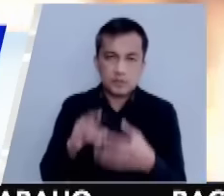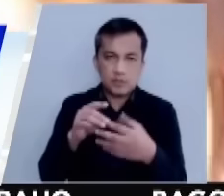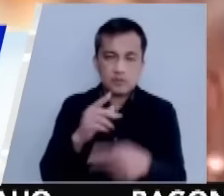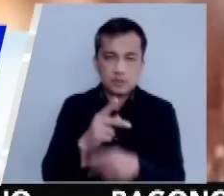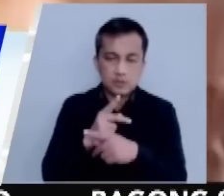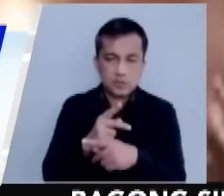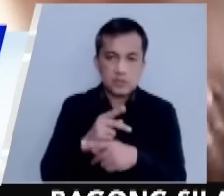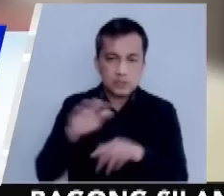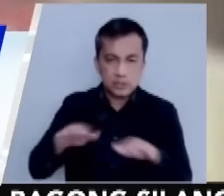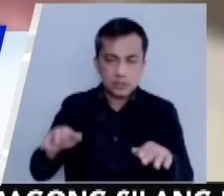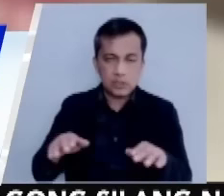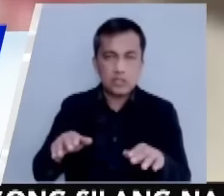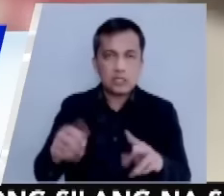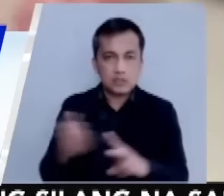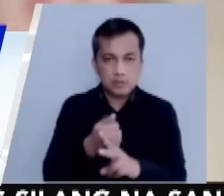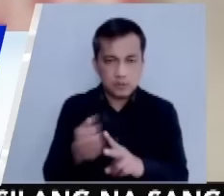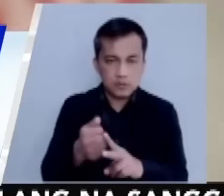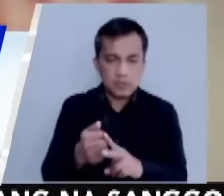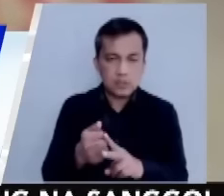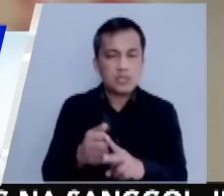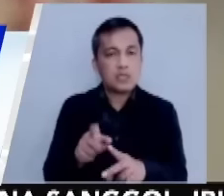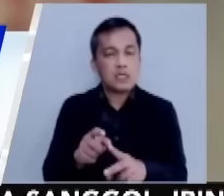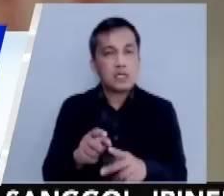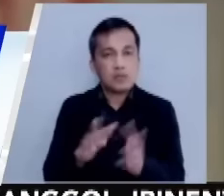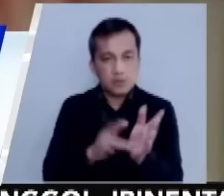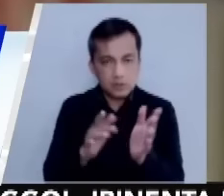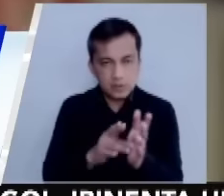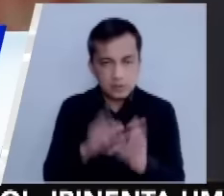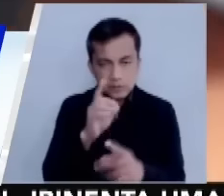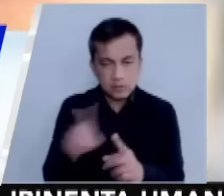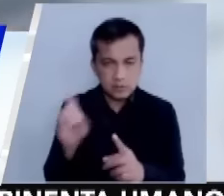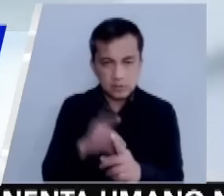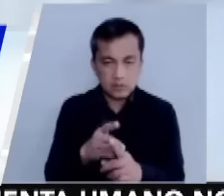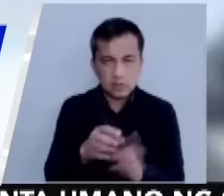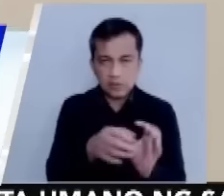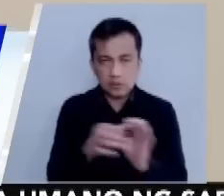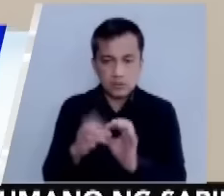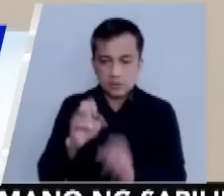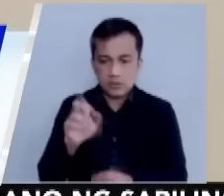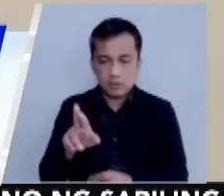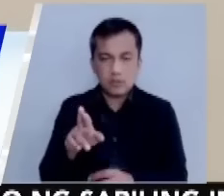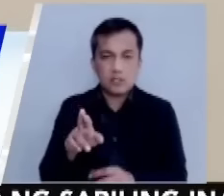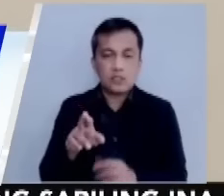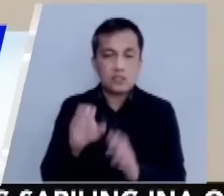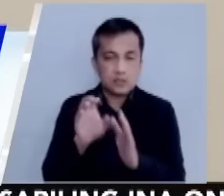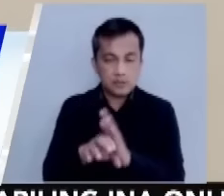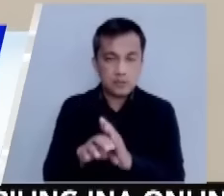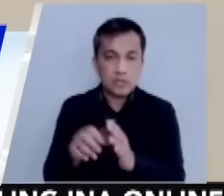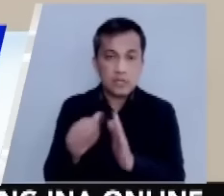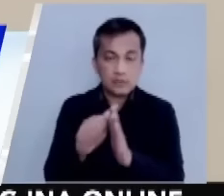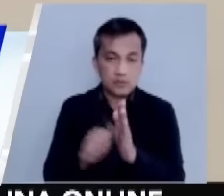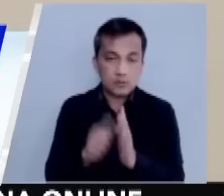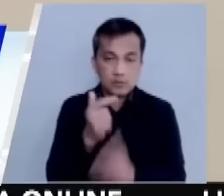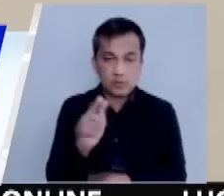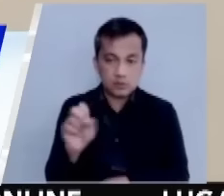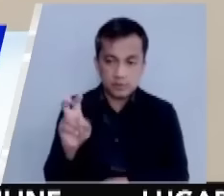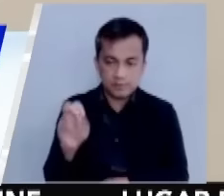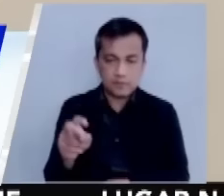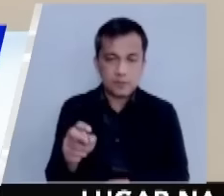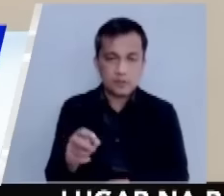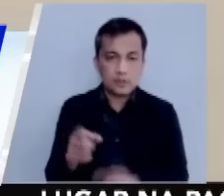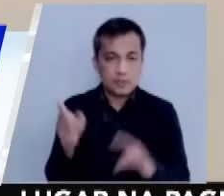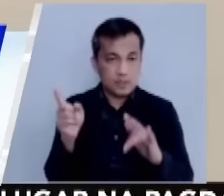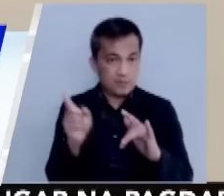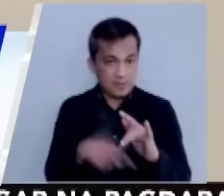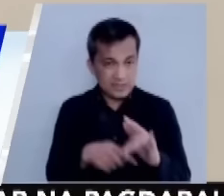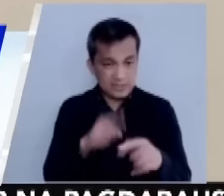and Discrimination Act, kaugnay ng Cybercrime Prevention Act of 2012. Yung penalty po is depende po sa appreciation or sa